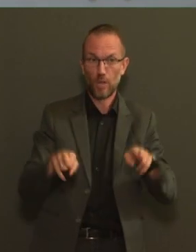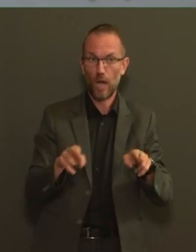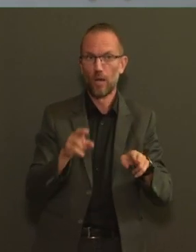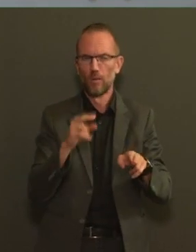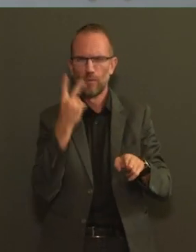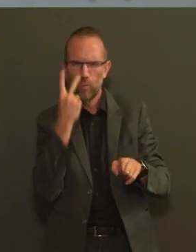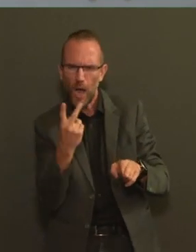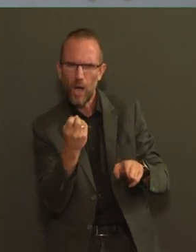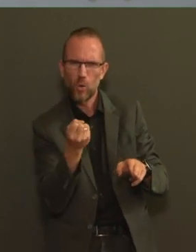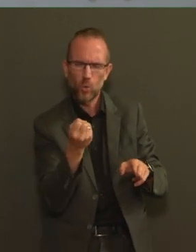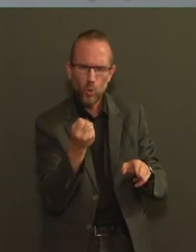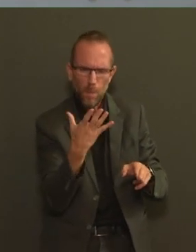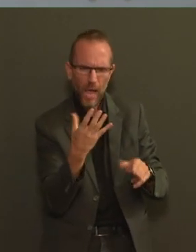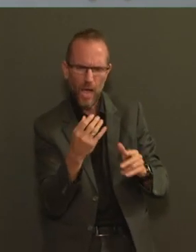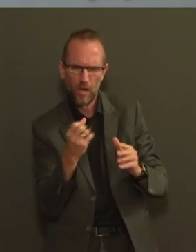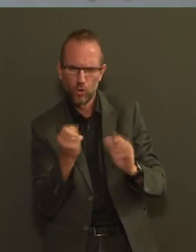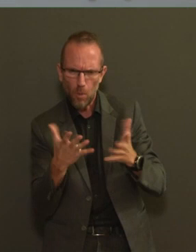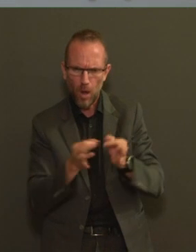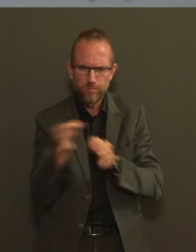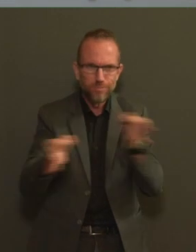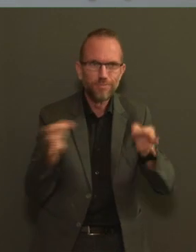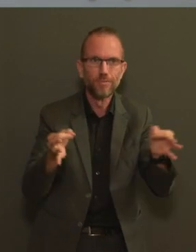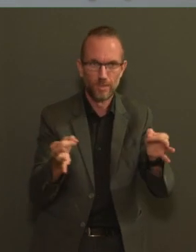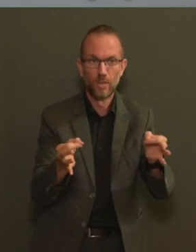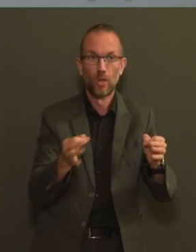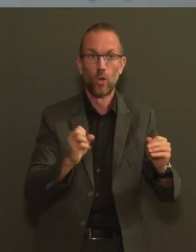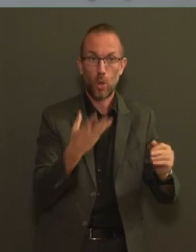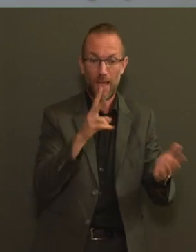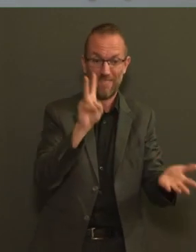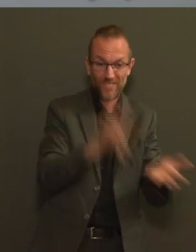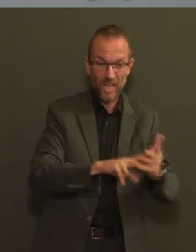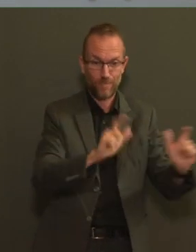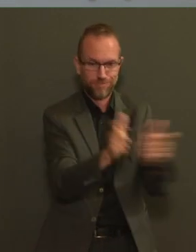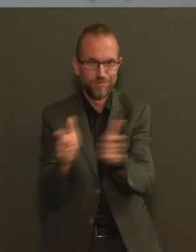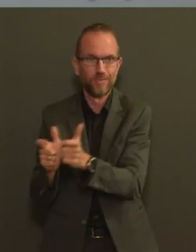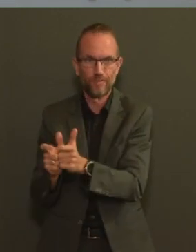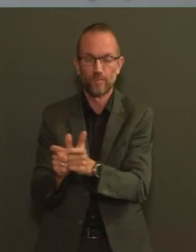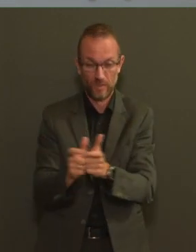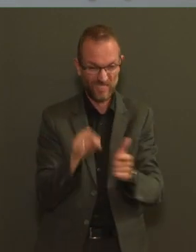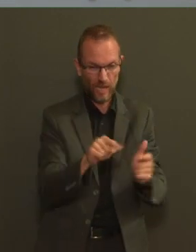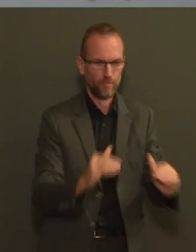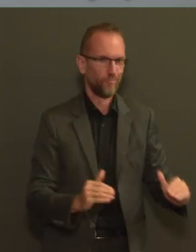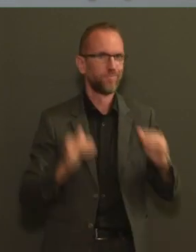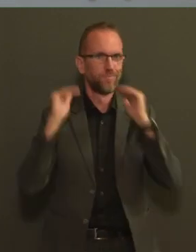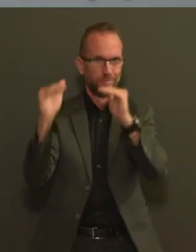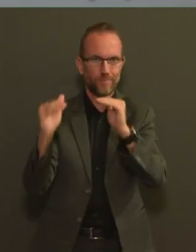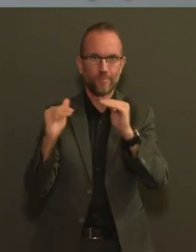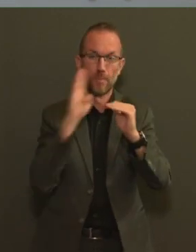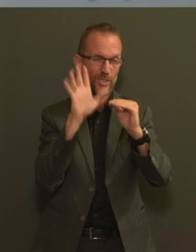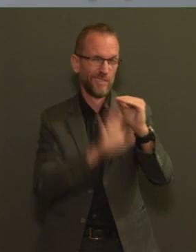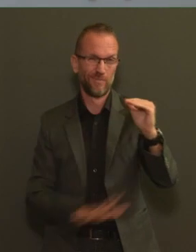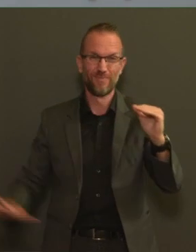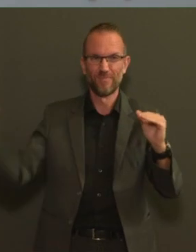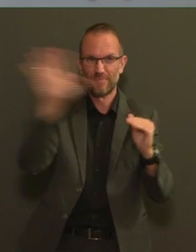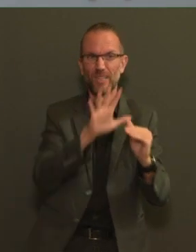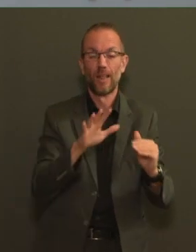reste extrêmement élevé, puisque actuellement, au niveau du pays, on en est à près de